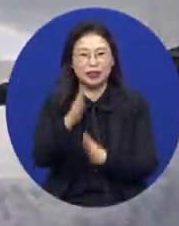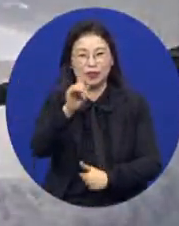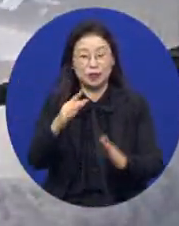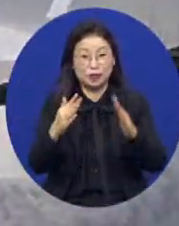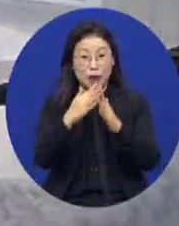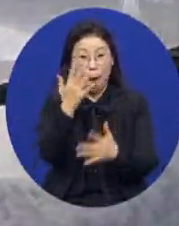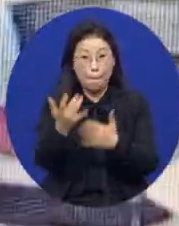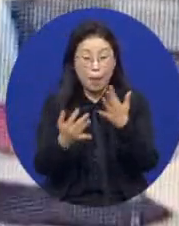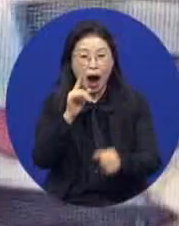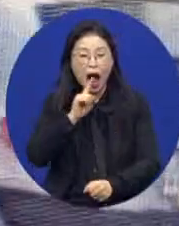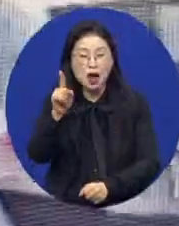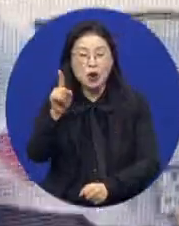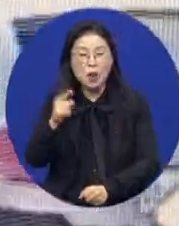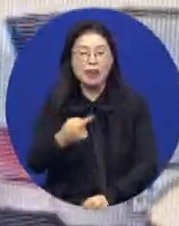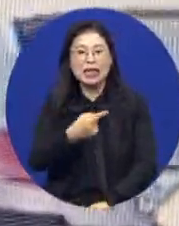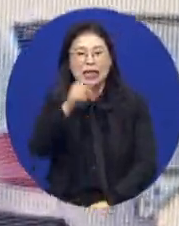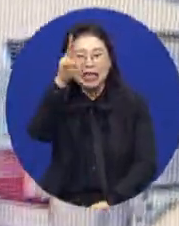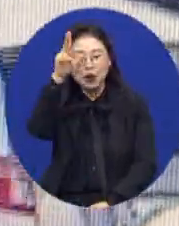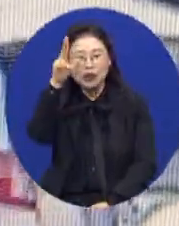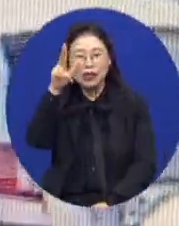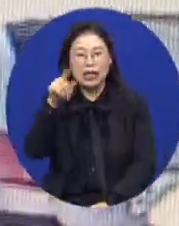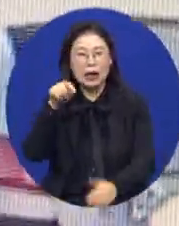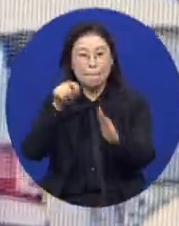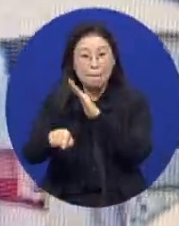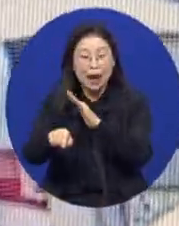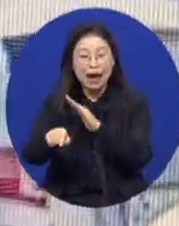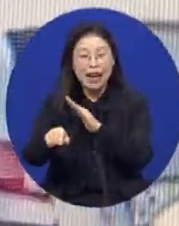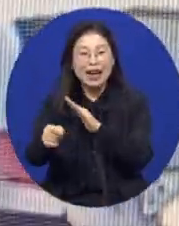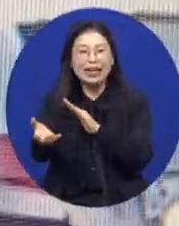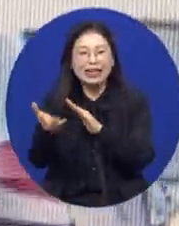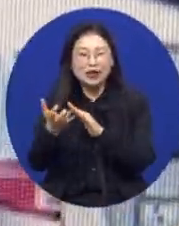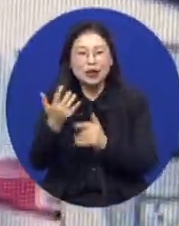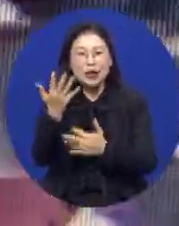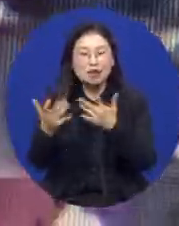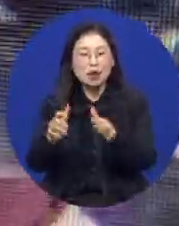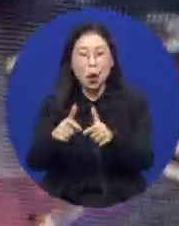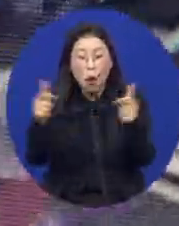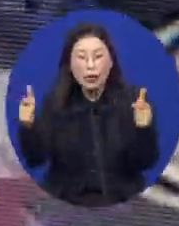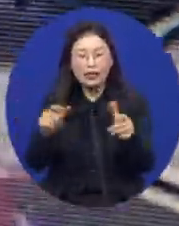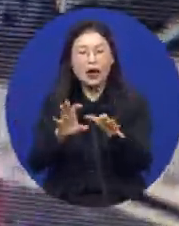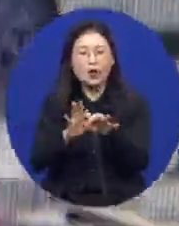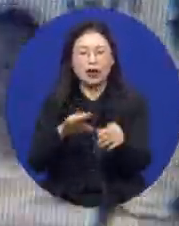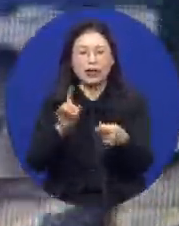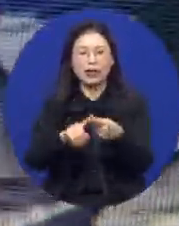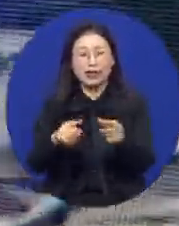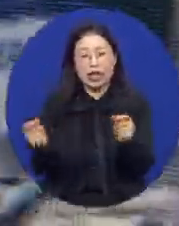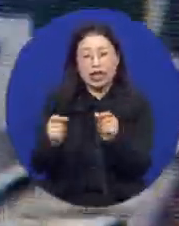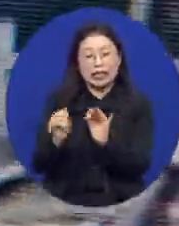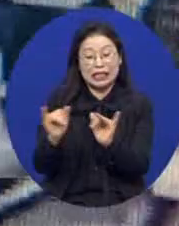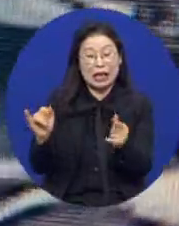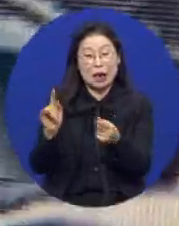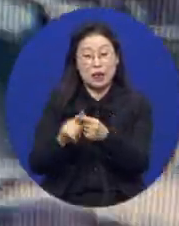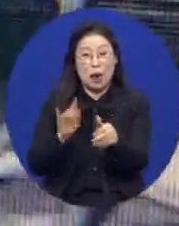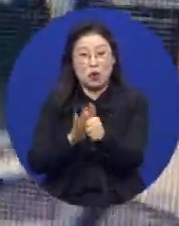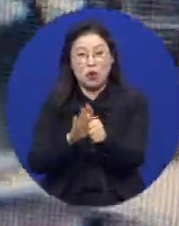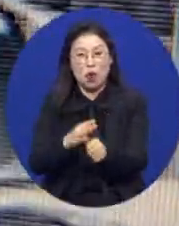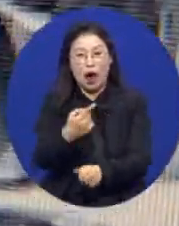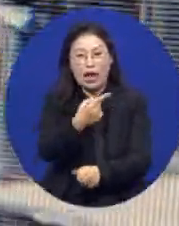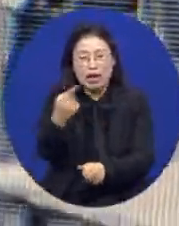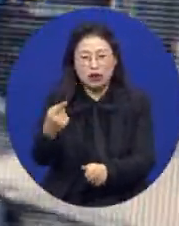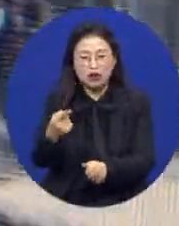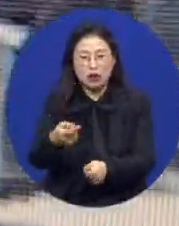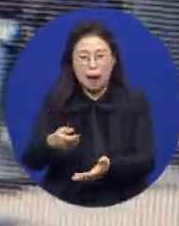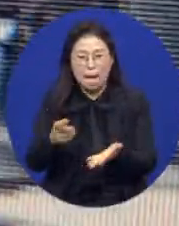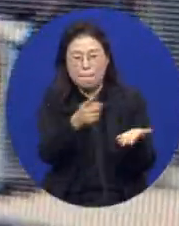한 주택에서 불이나 신고를 받고 출동한 경찰이 진화를 시도했지만 불이 확산됐는데 인근 주민들이 소화하기